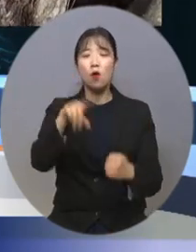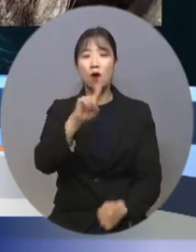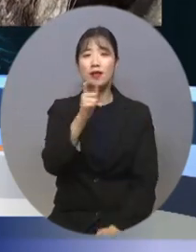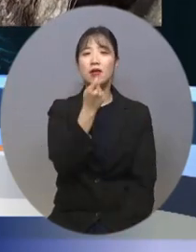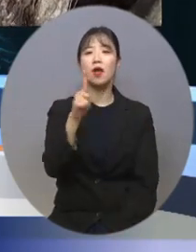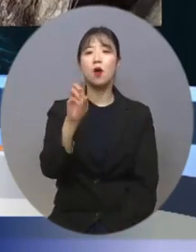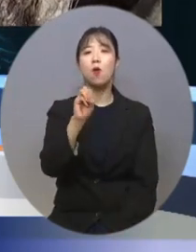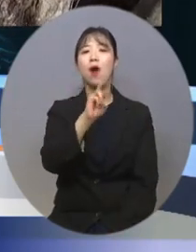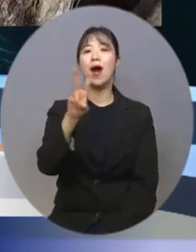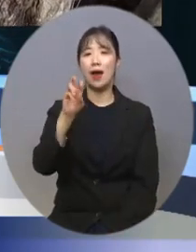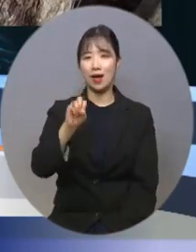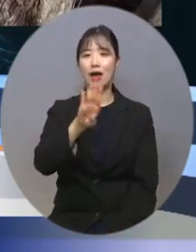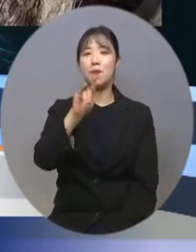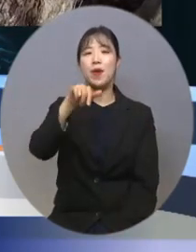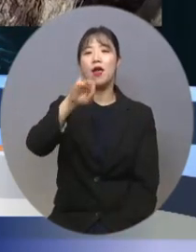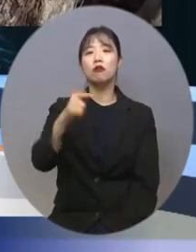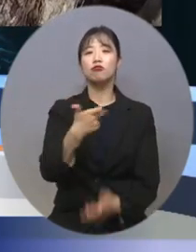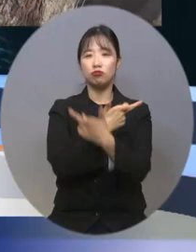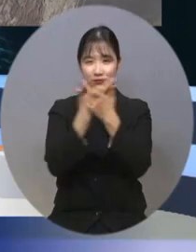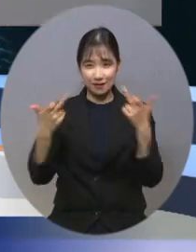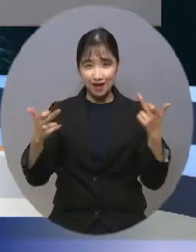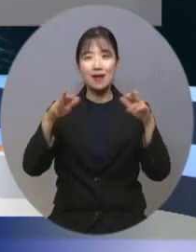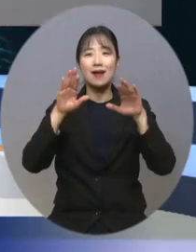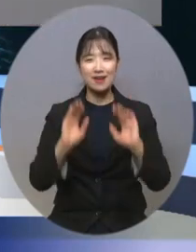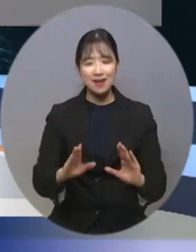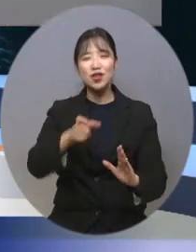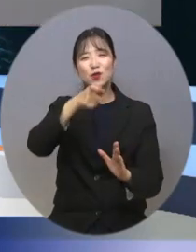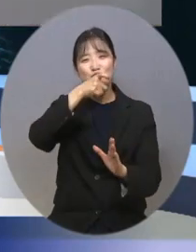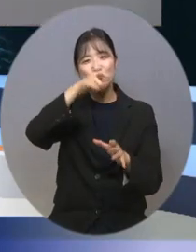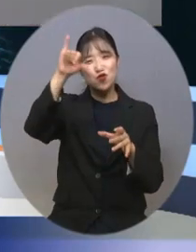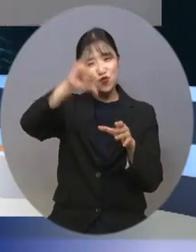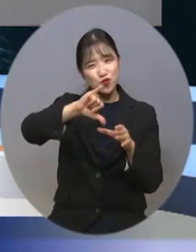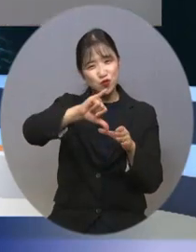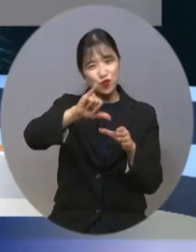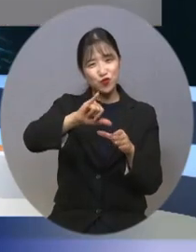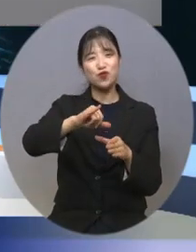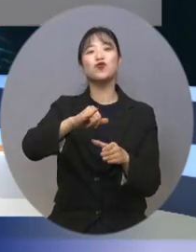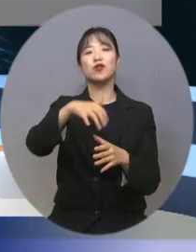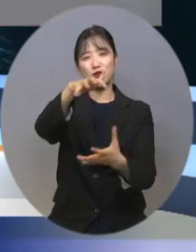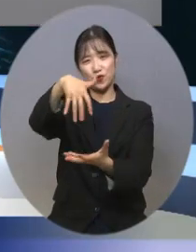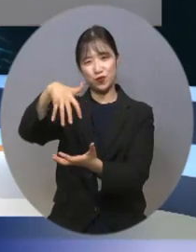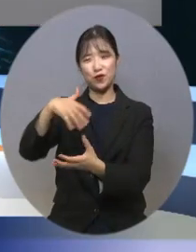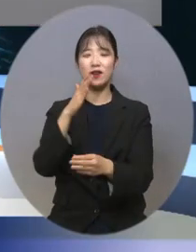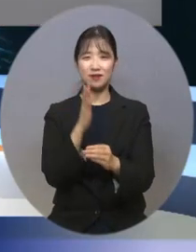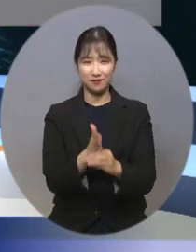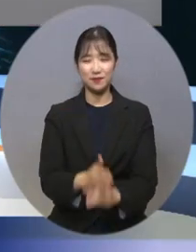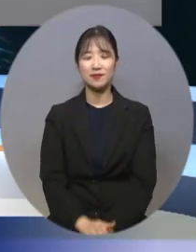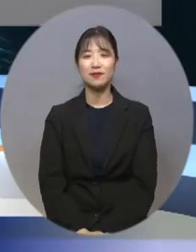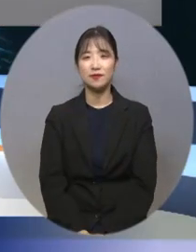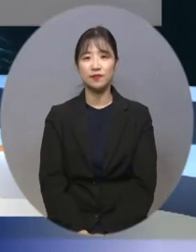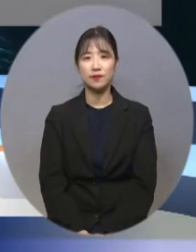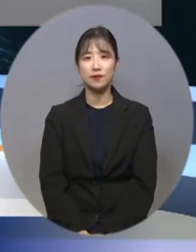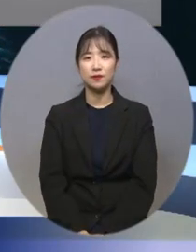백운산 자락에서 본격적인 고로쇠 채취가 한창입니다. 문경화 기자가 전합니다.